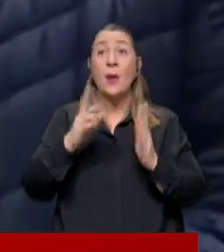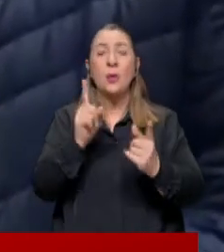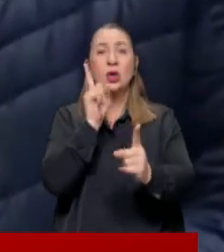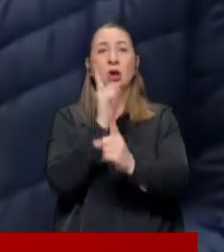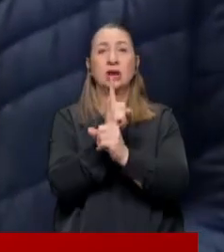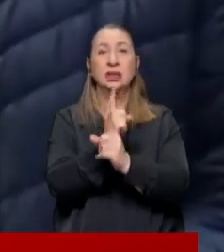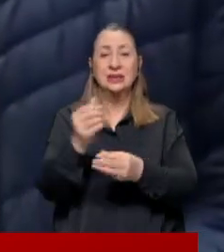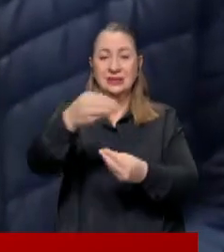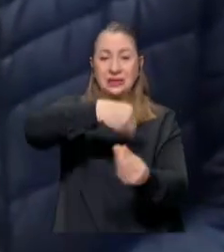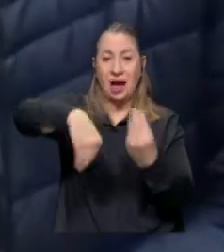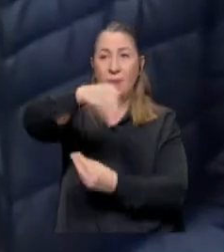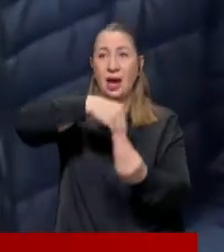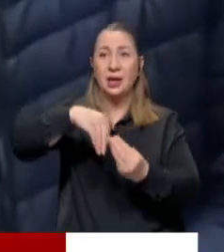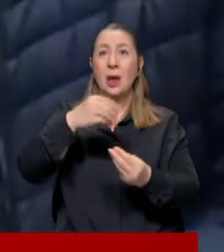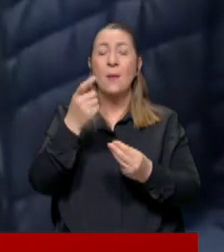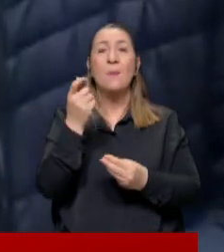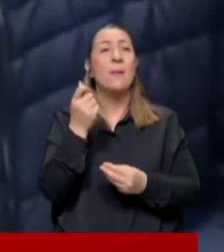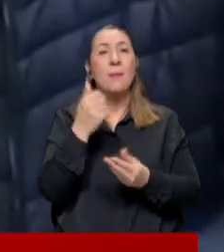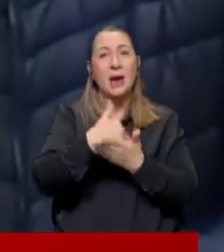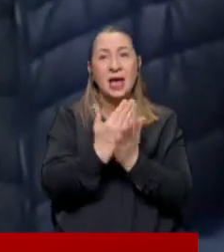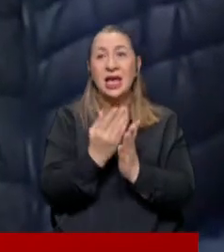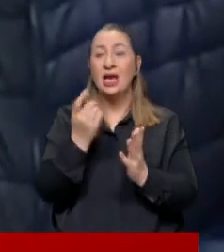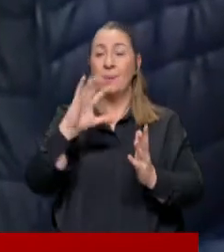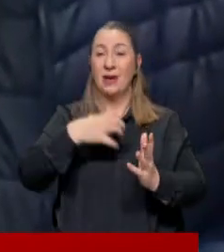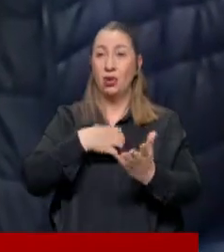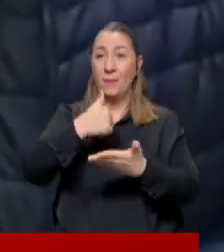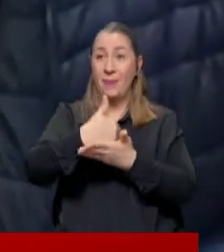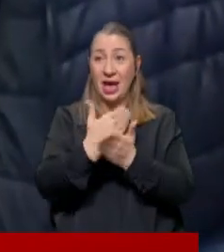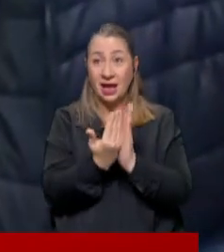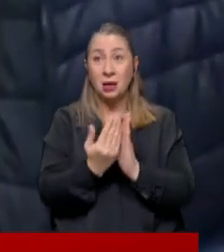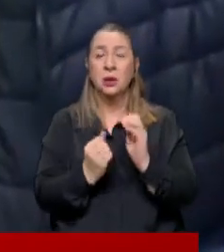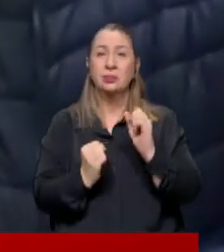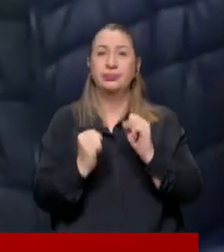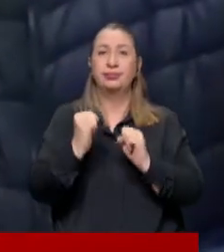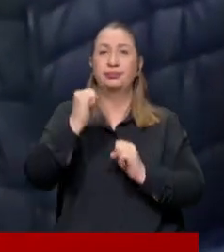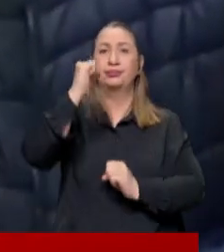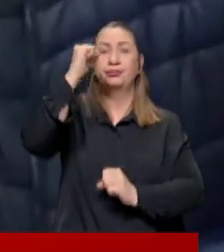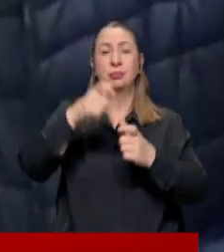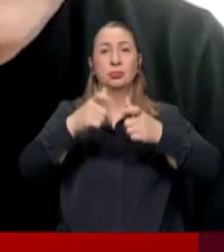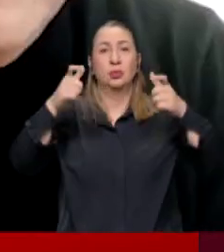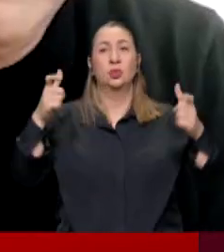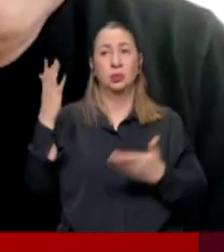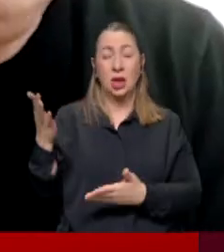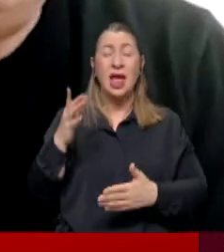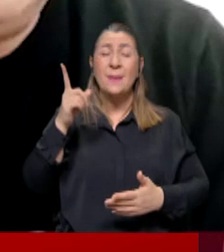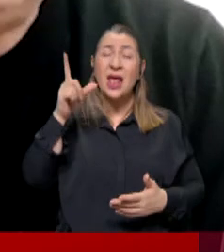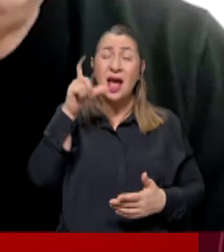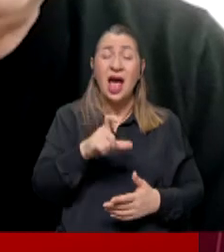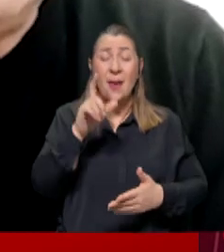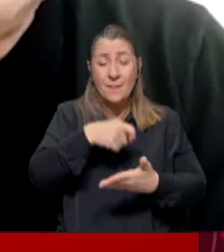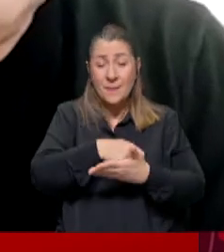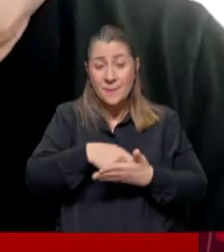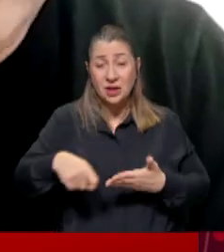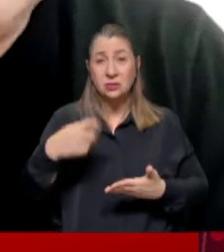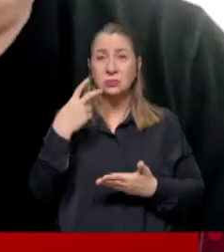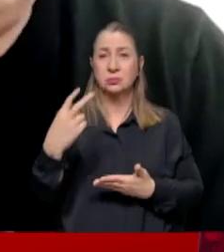karşılığında sermayenin payı, işverenlerin payı, patronların payı bir o kadar arttı. Her ay